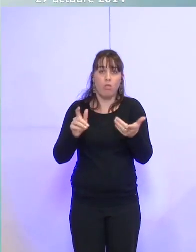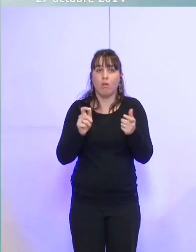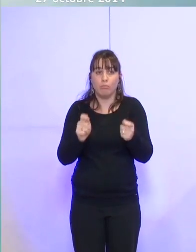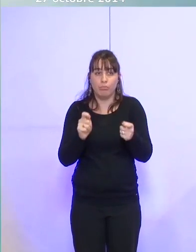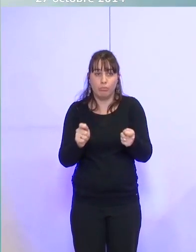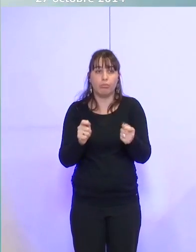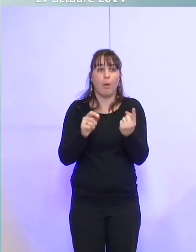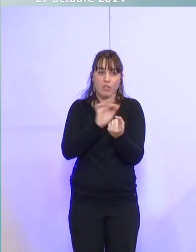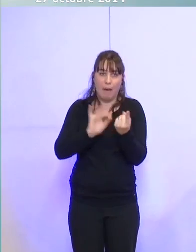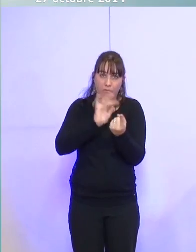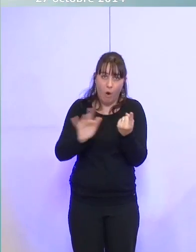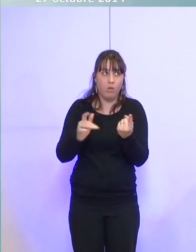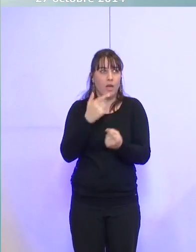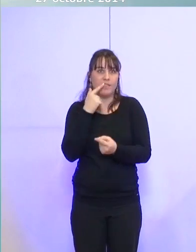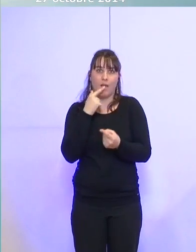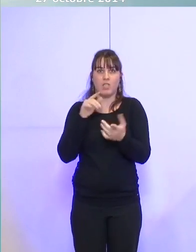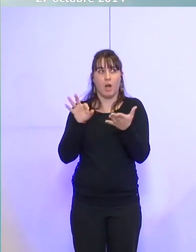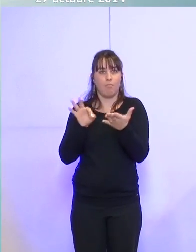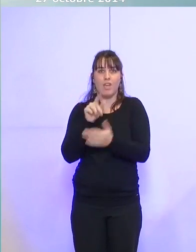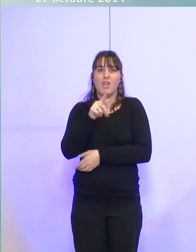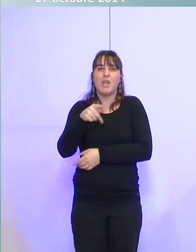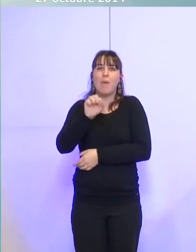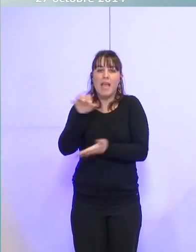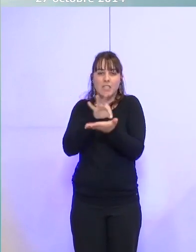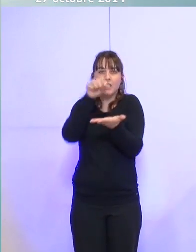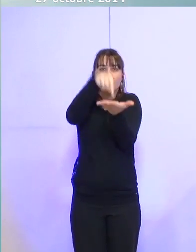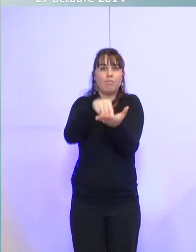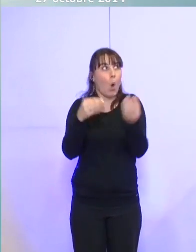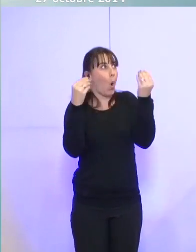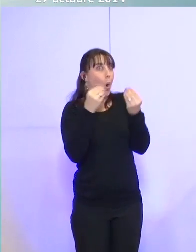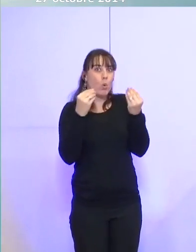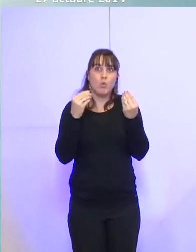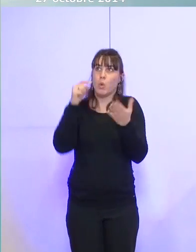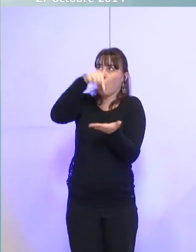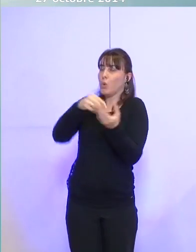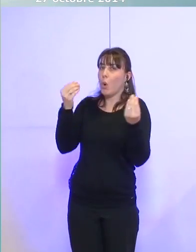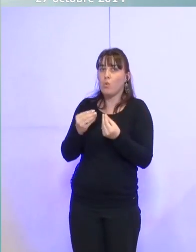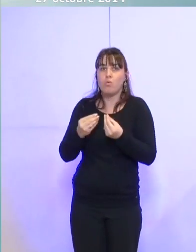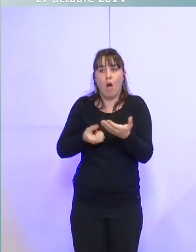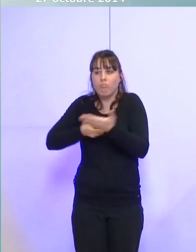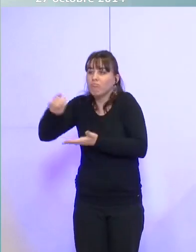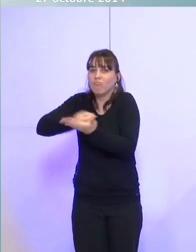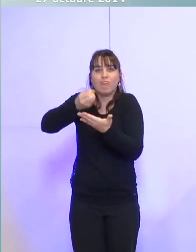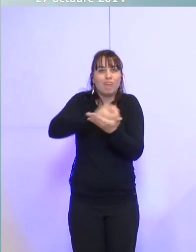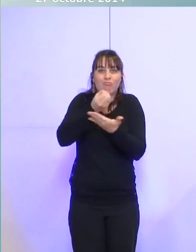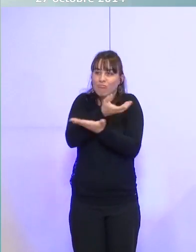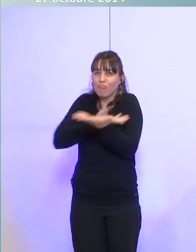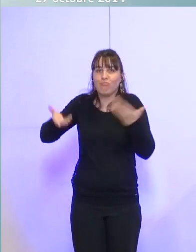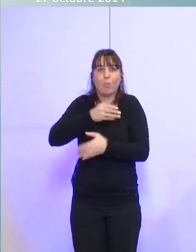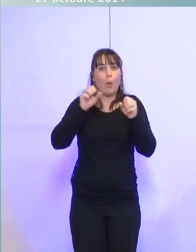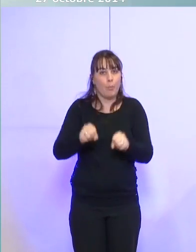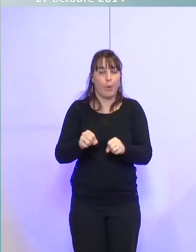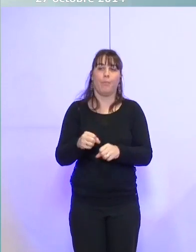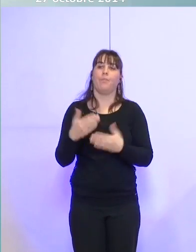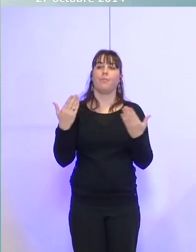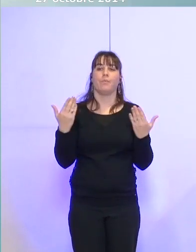exemple d'avoir des données de géolocalisation, donc de savoir où nous nous trouvons et d'échanger des données avec notre environnement. Mais l'idée de l'Internet des objets est